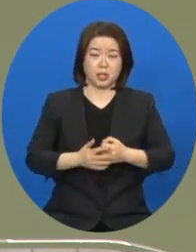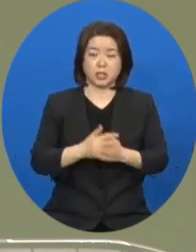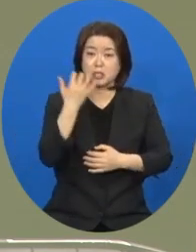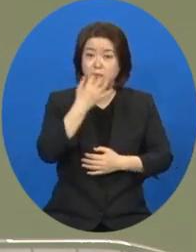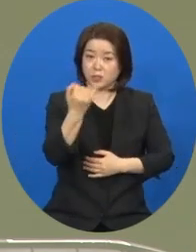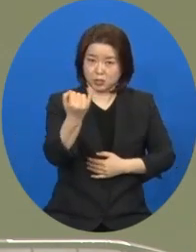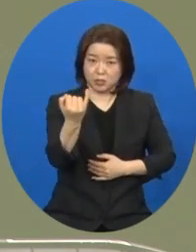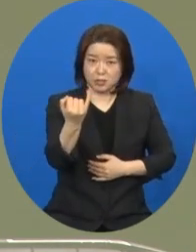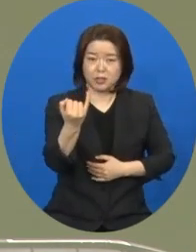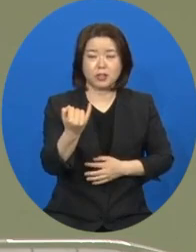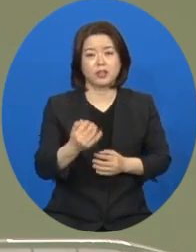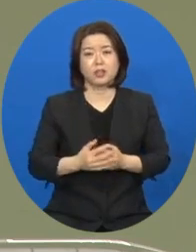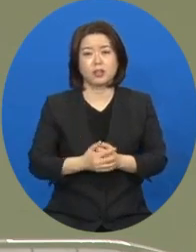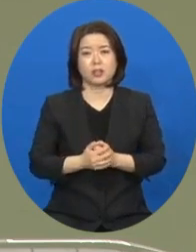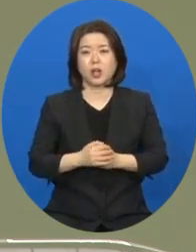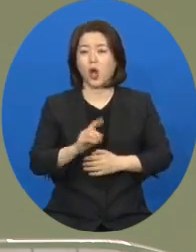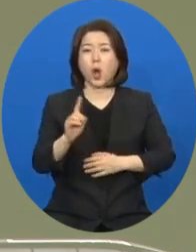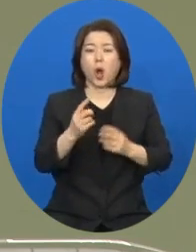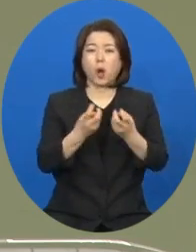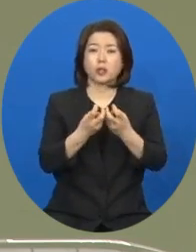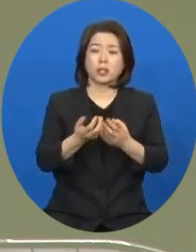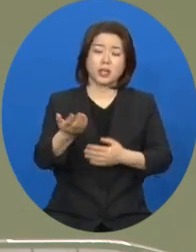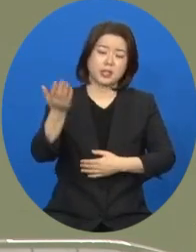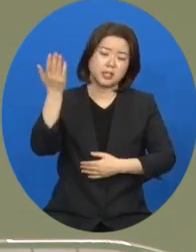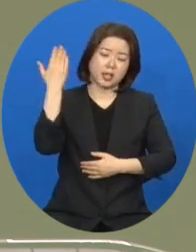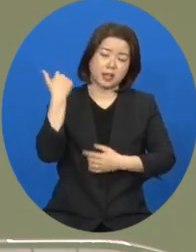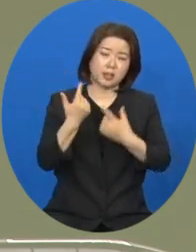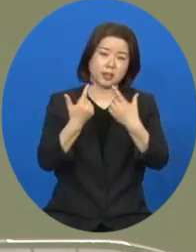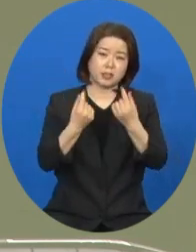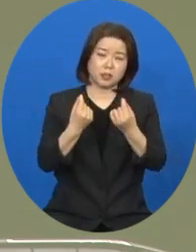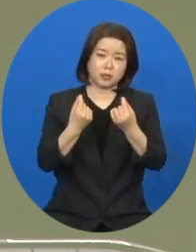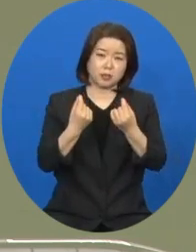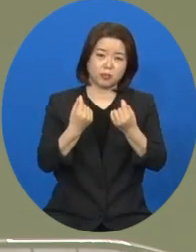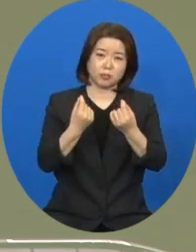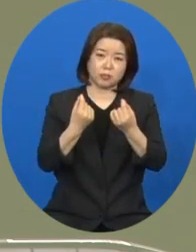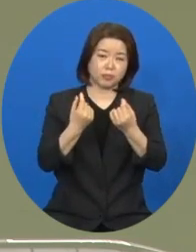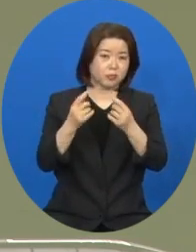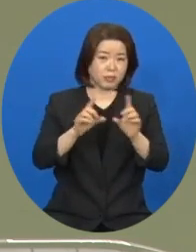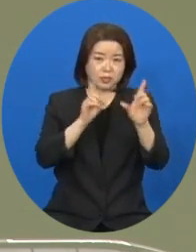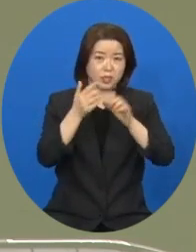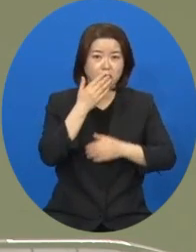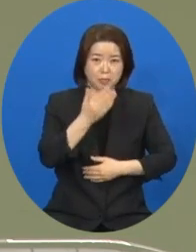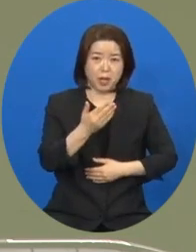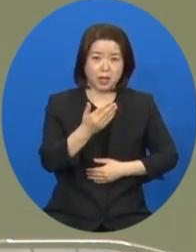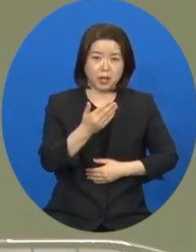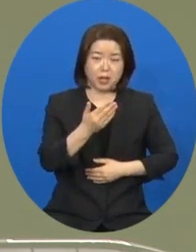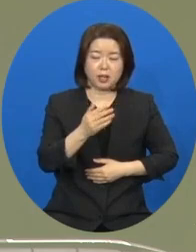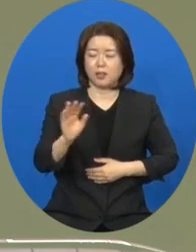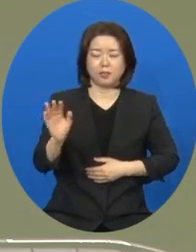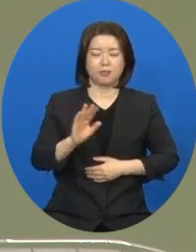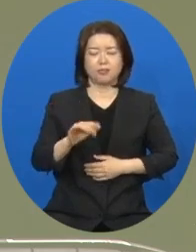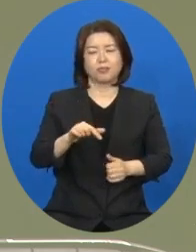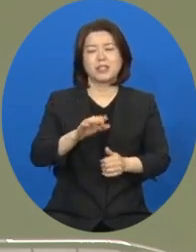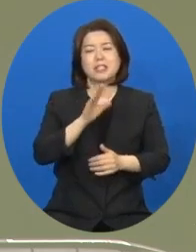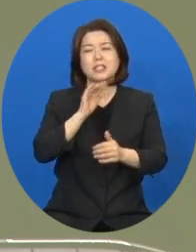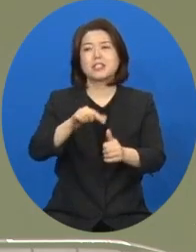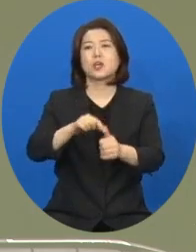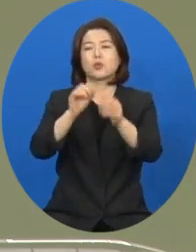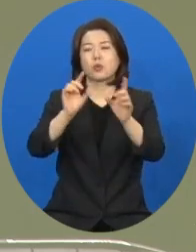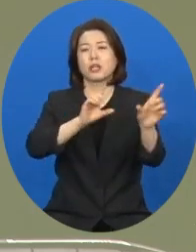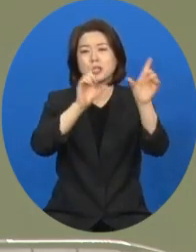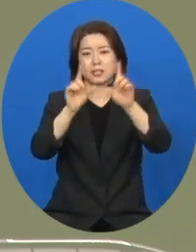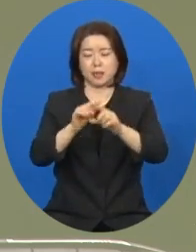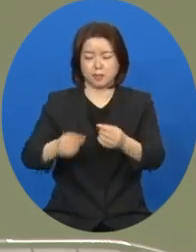여인이 어떻게 예전처럼 살았겠어요? 진짜 구원의 삶, 진짜 회개의